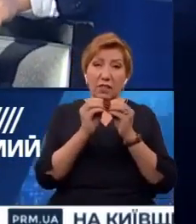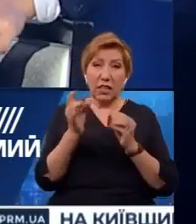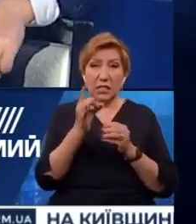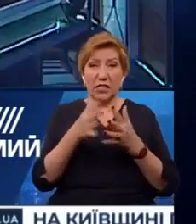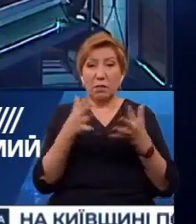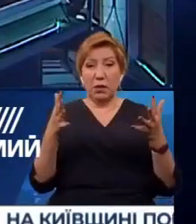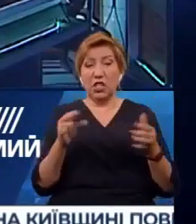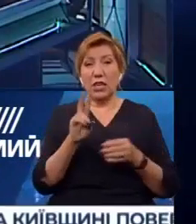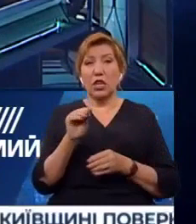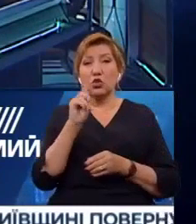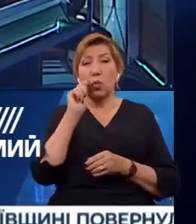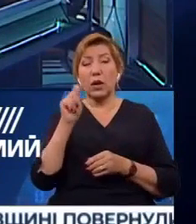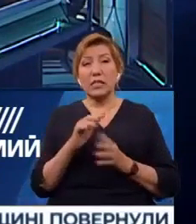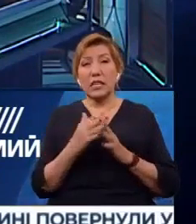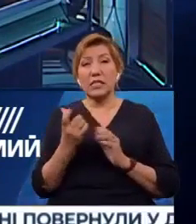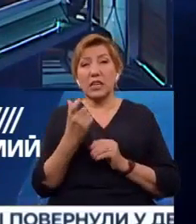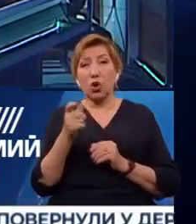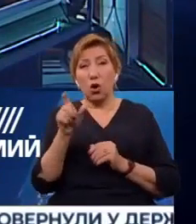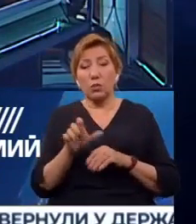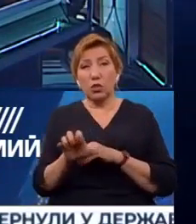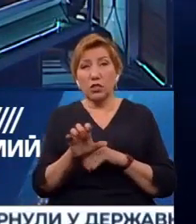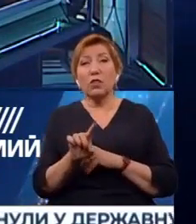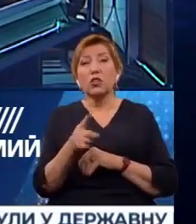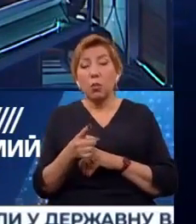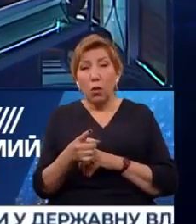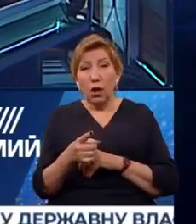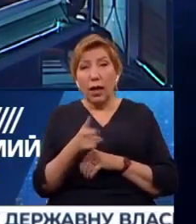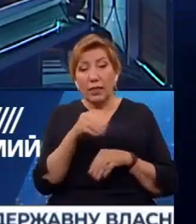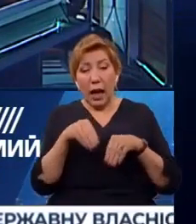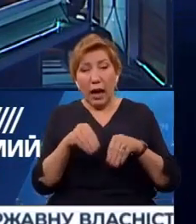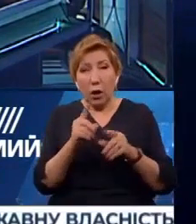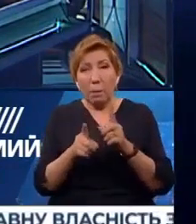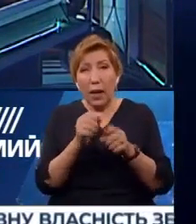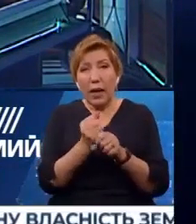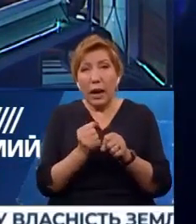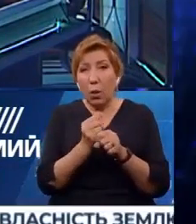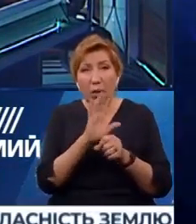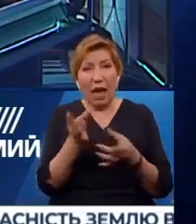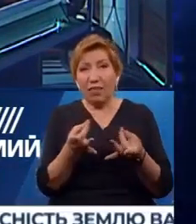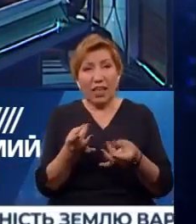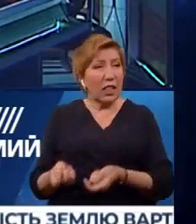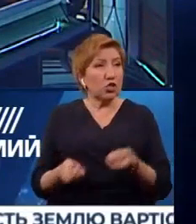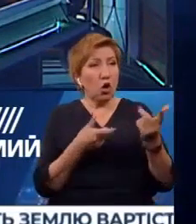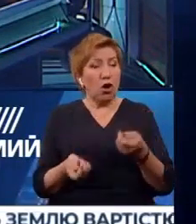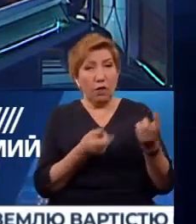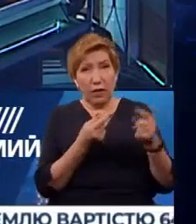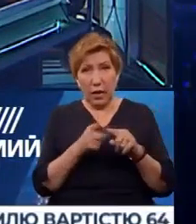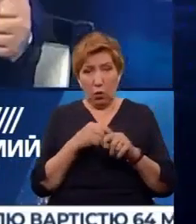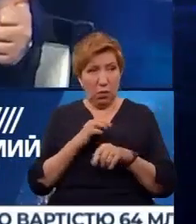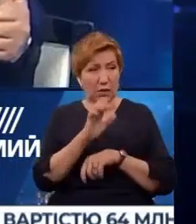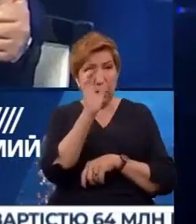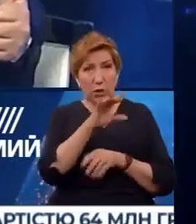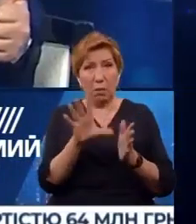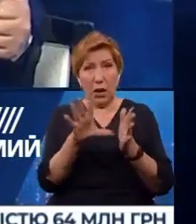разів більше, ніж українські сільськогосподарські виробники. Чому? На агропереробці, а не на сировині, яку ми експортуємо і